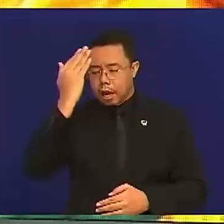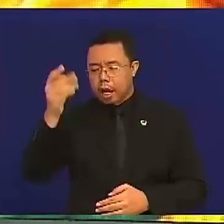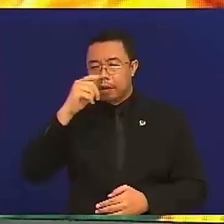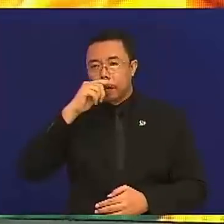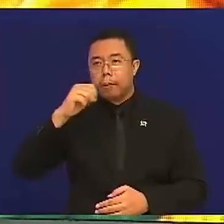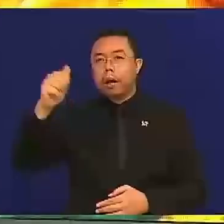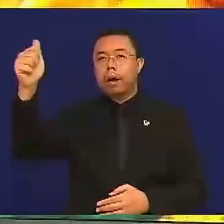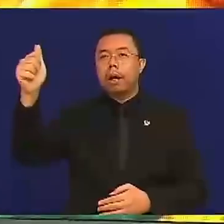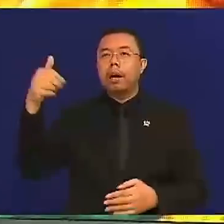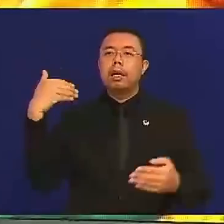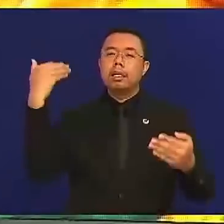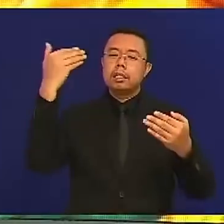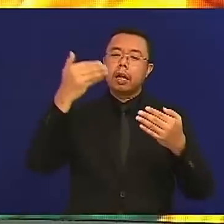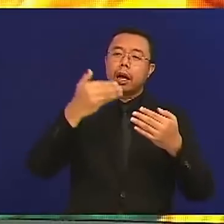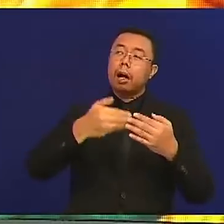Taat Bapa